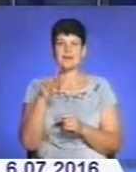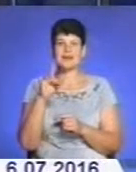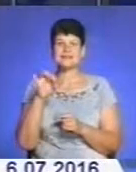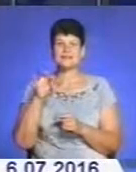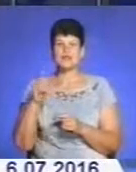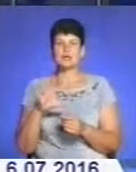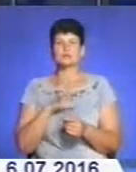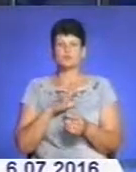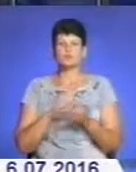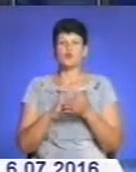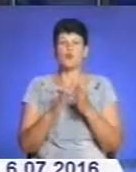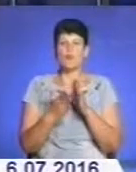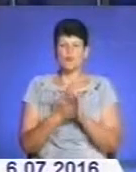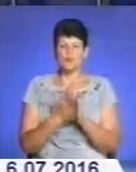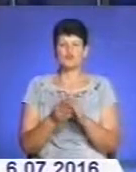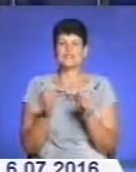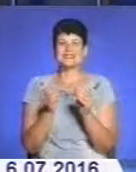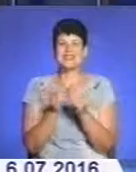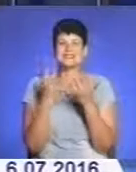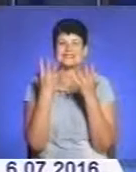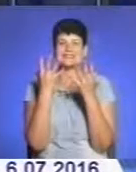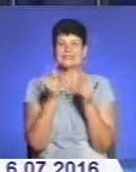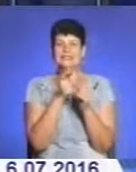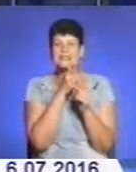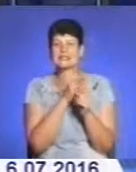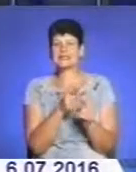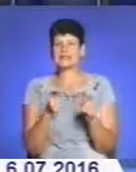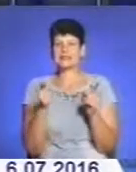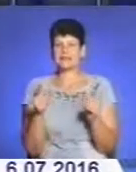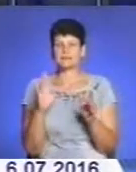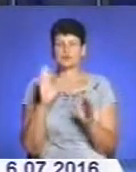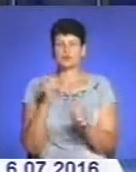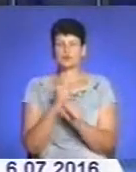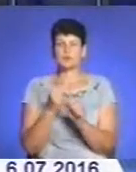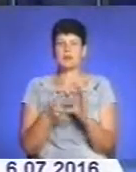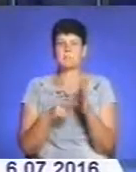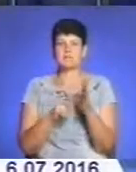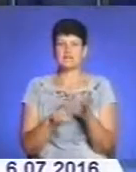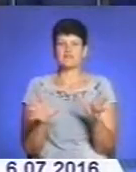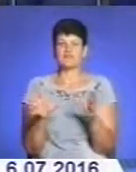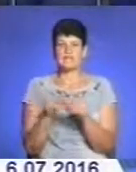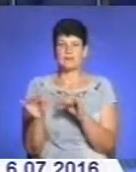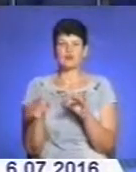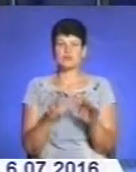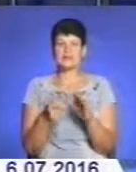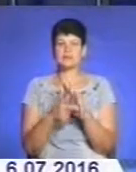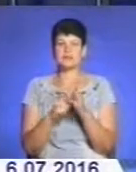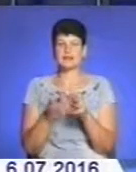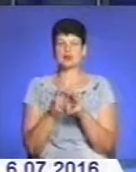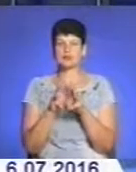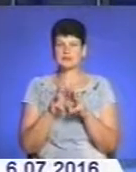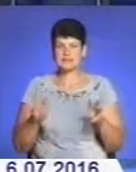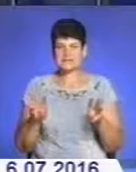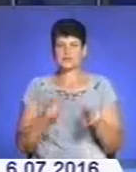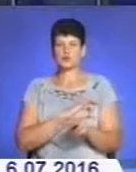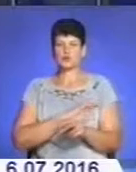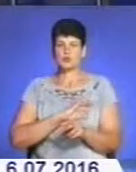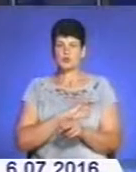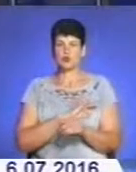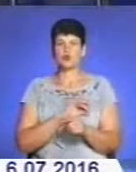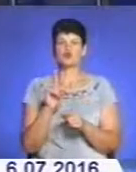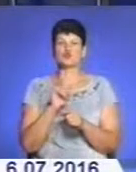досягнуто домовленості, що у 10-денний термін буде розроблений план взаємодії Кабміну і профспілок щодо розгляду вимог. Подробиці